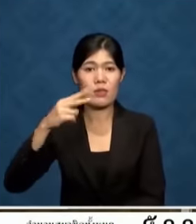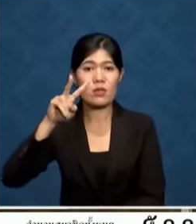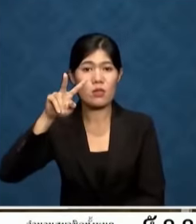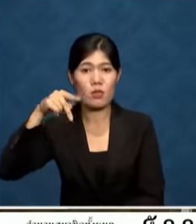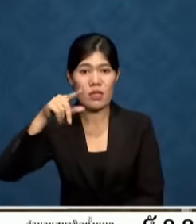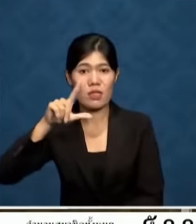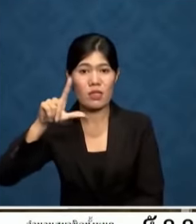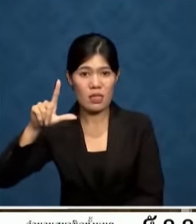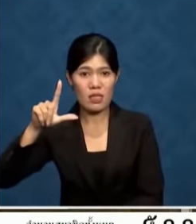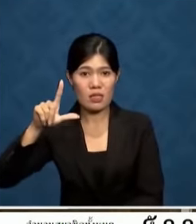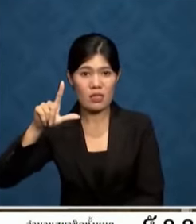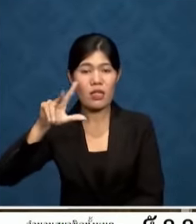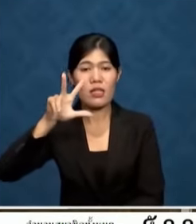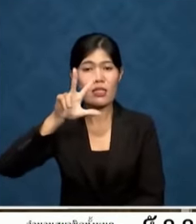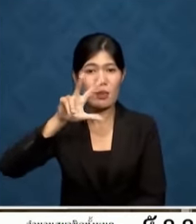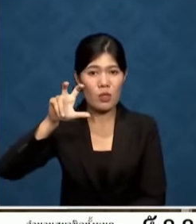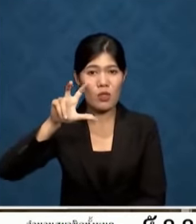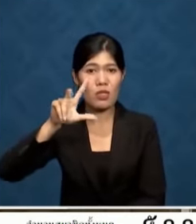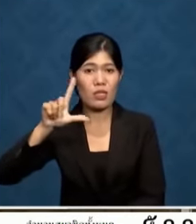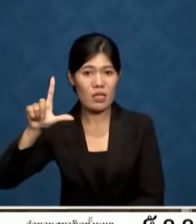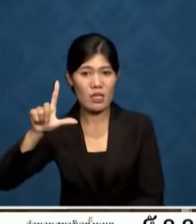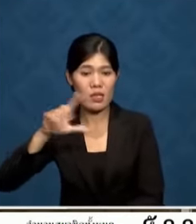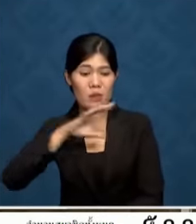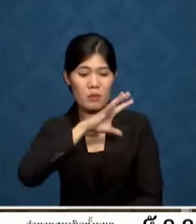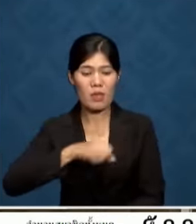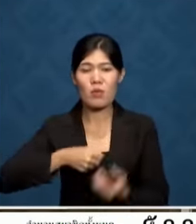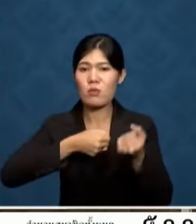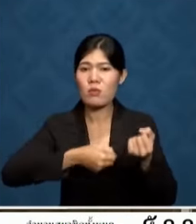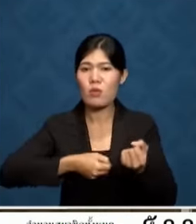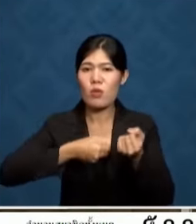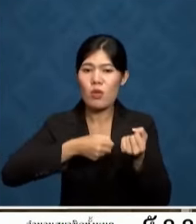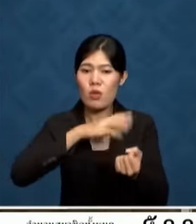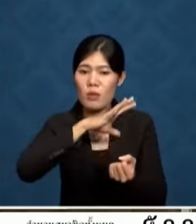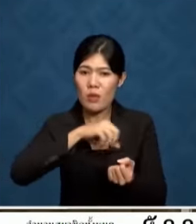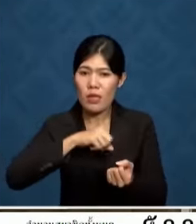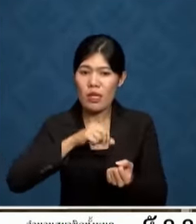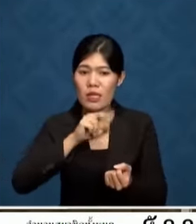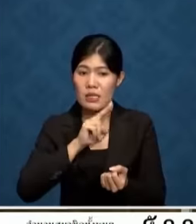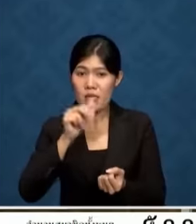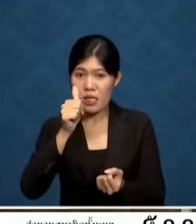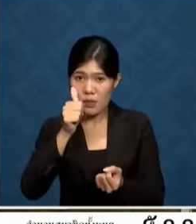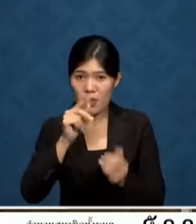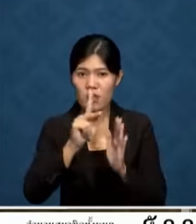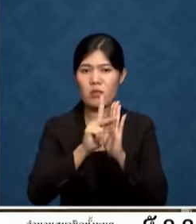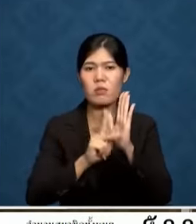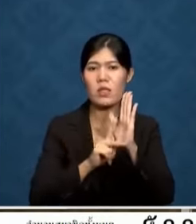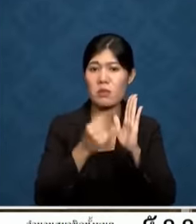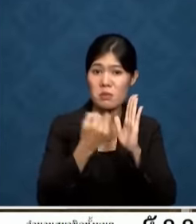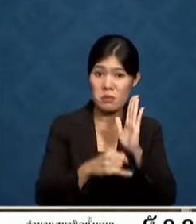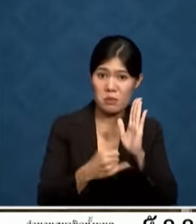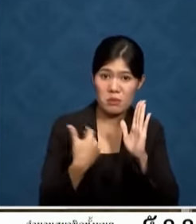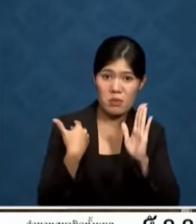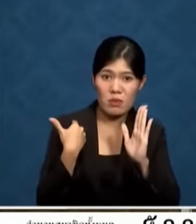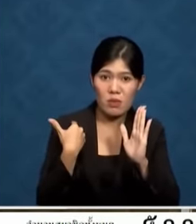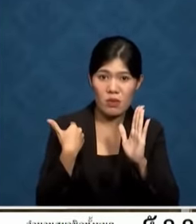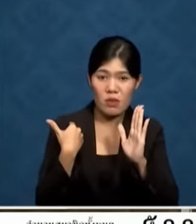ล้าน 300ล้านที่จะไปเอาธกสมาใช้เนี่ยใช้ได้มั้ยผิดกฎหมายหรือเปล่ารัฐบาลมีเวลาผ่าน